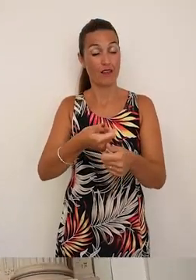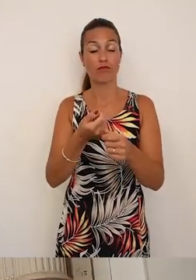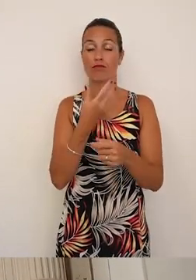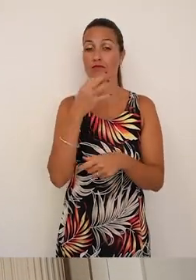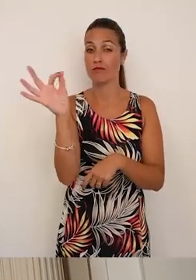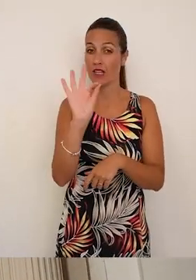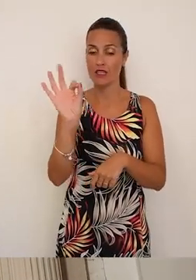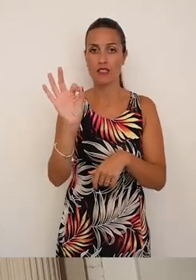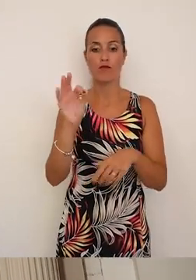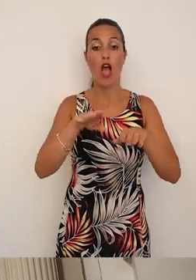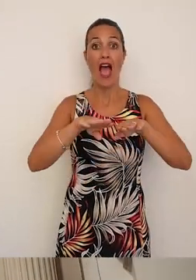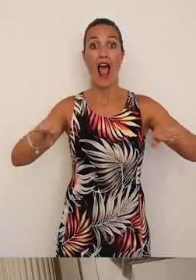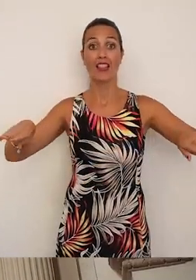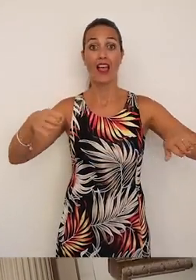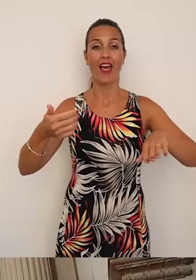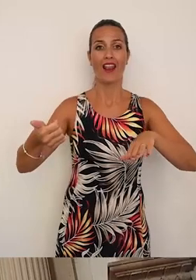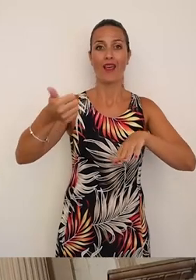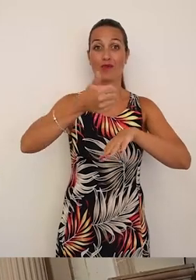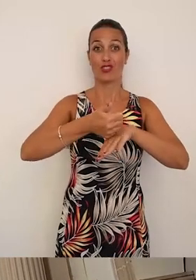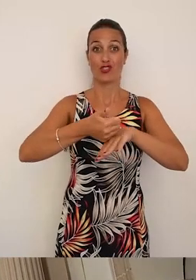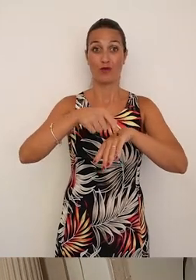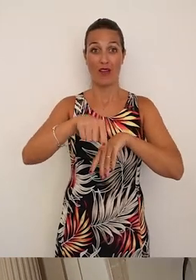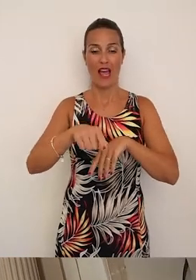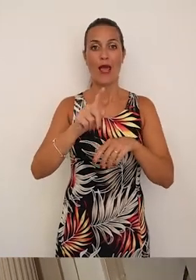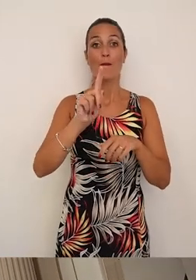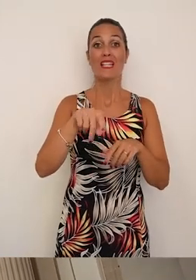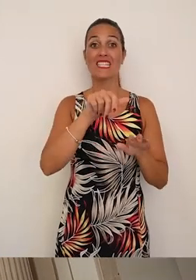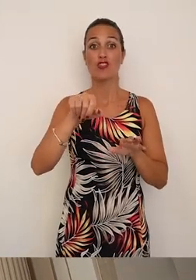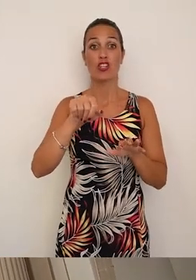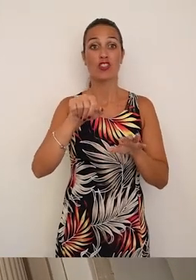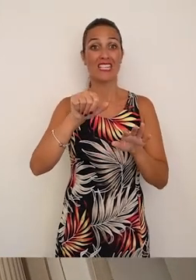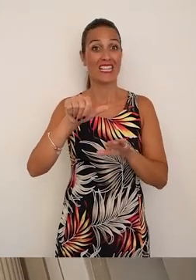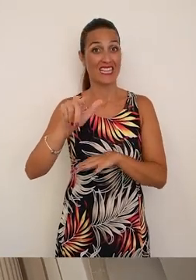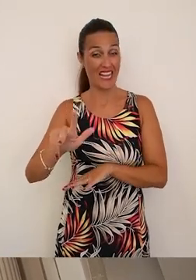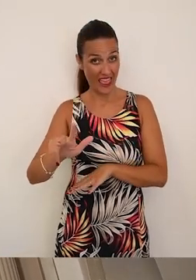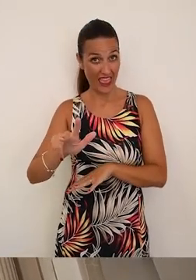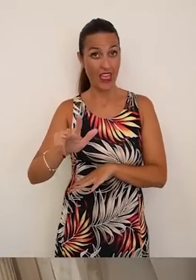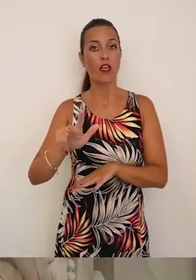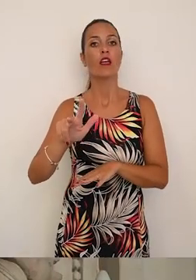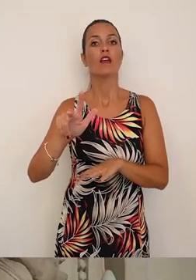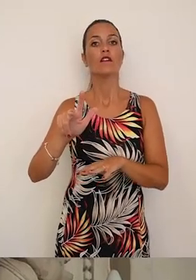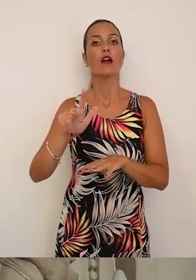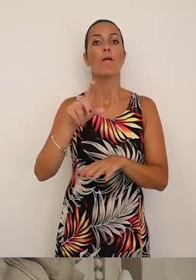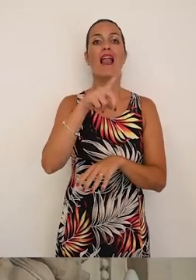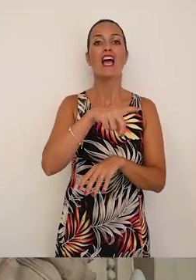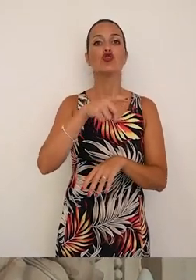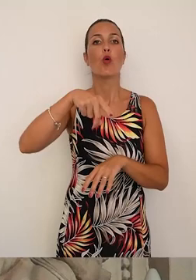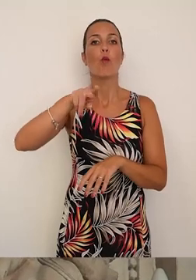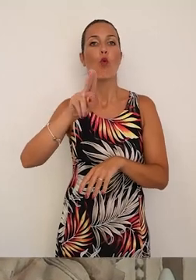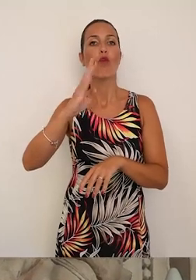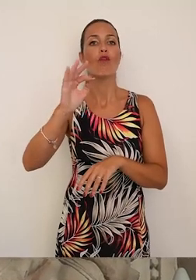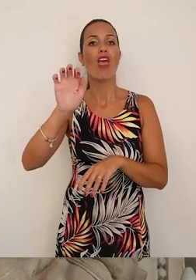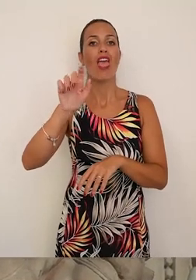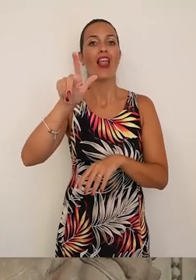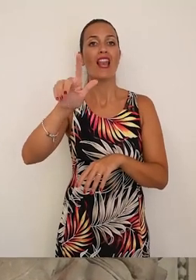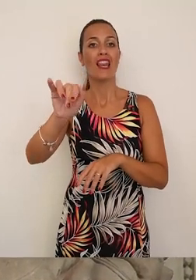Di grande pregio è l'altare maggiore, scolpito nel 1663 dal celebre artista alessanese Placido